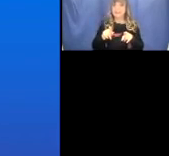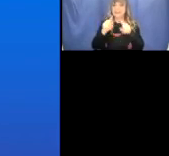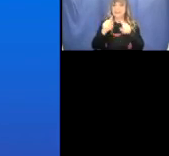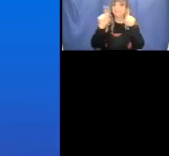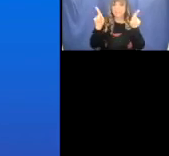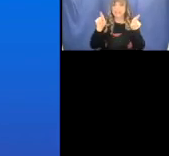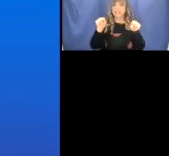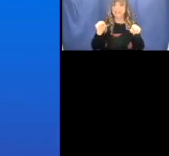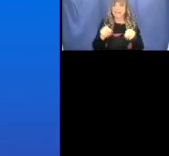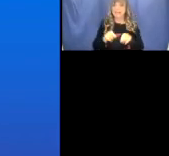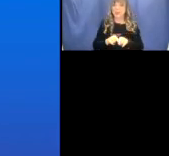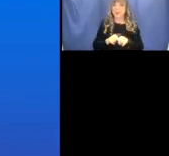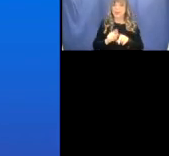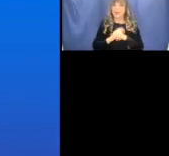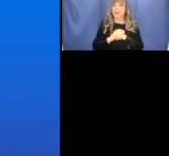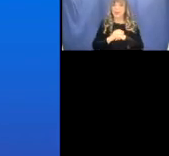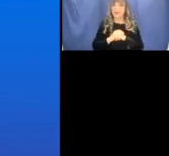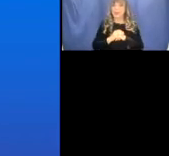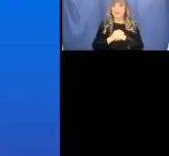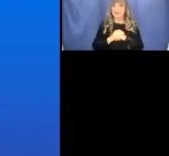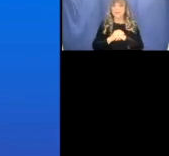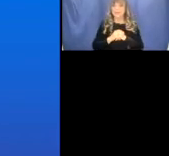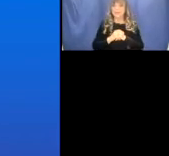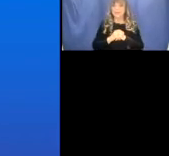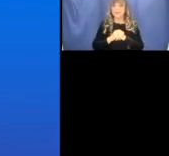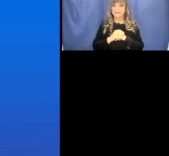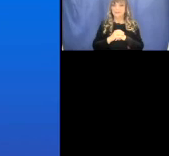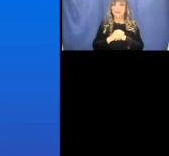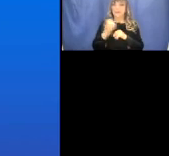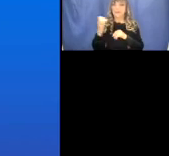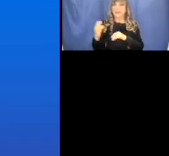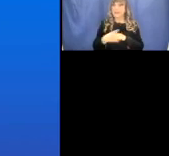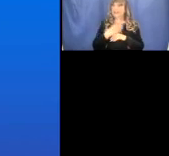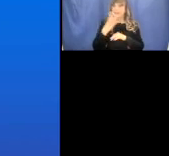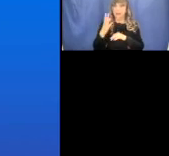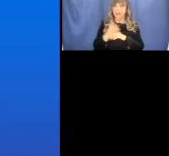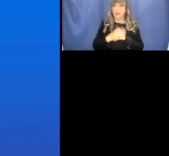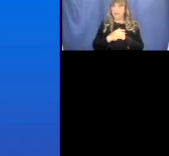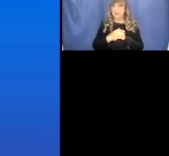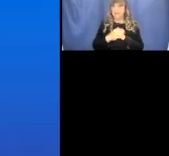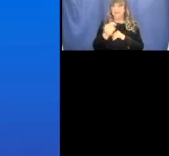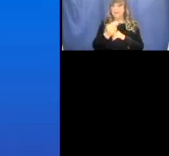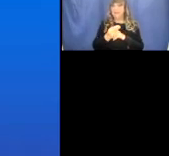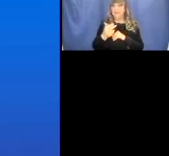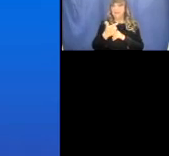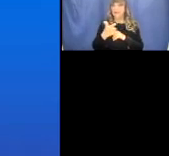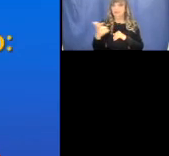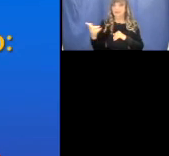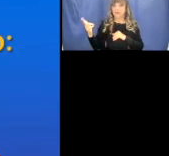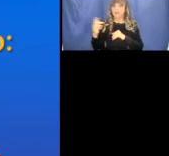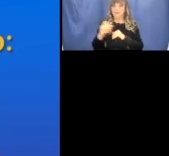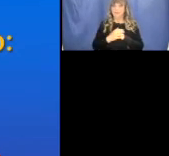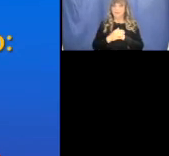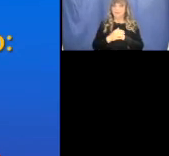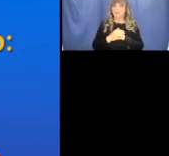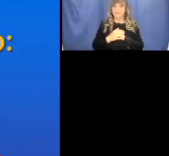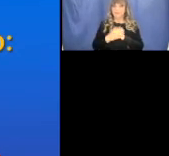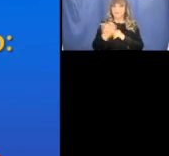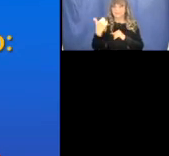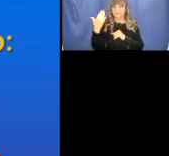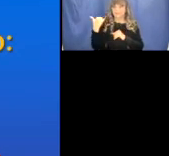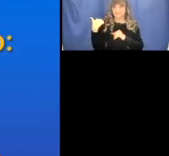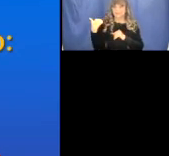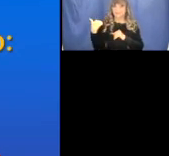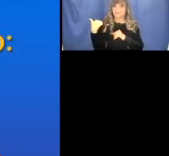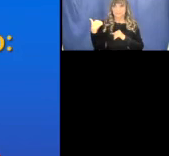in in cristallografia non esiste per l'appunto quella di stava parlando più in